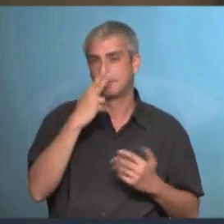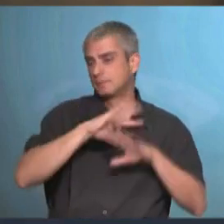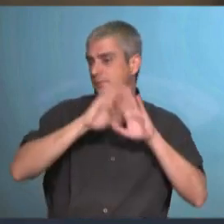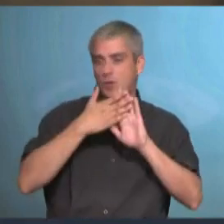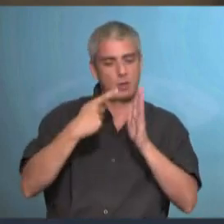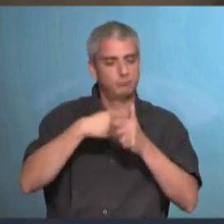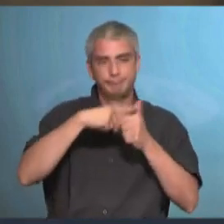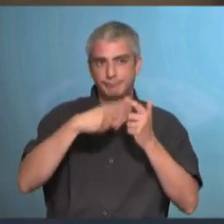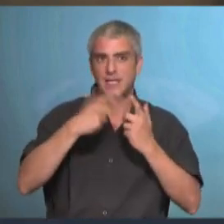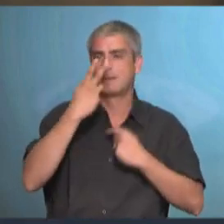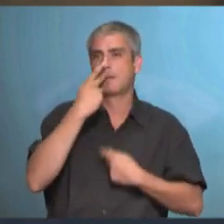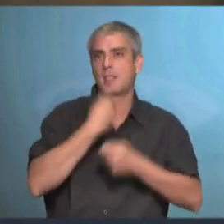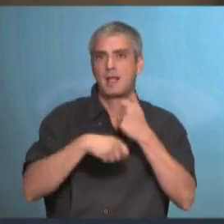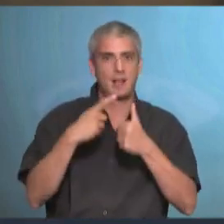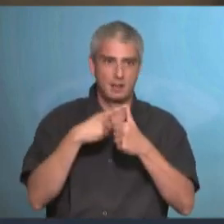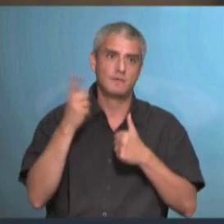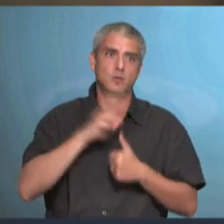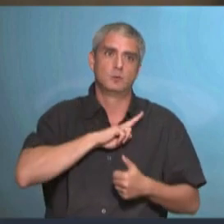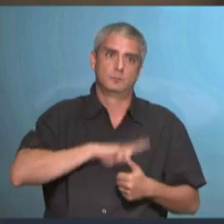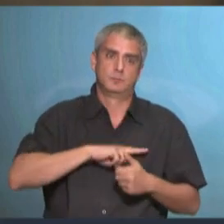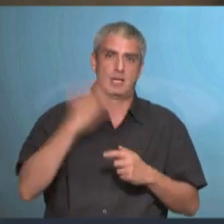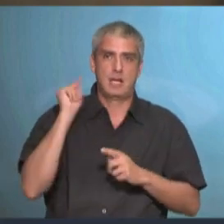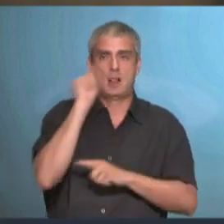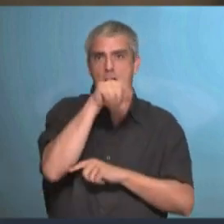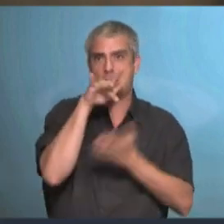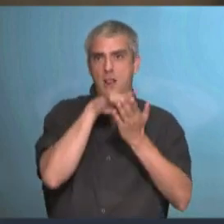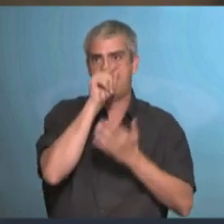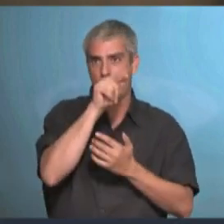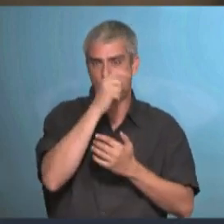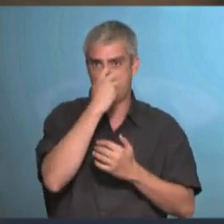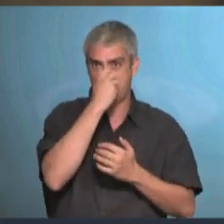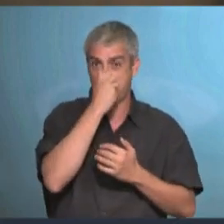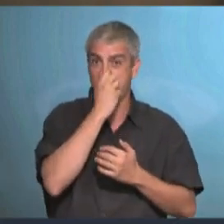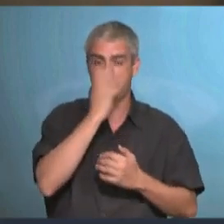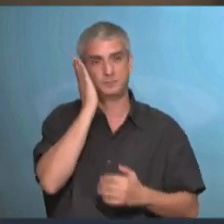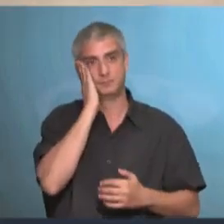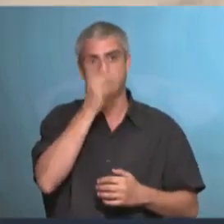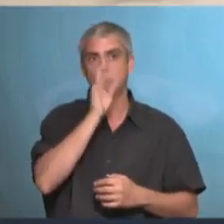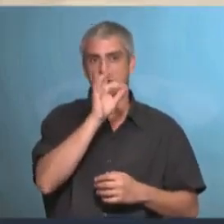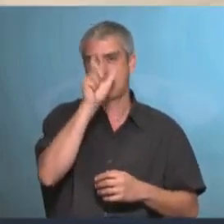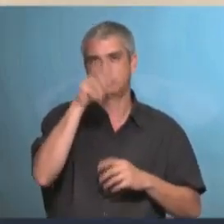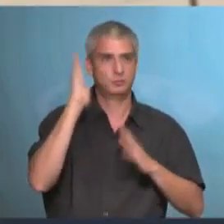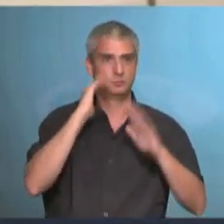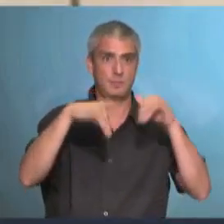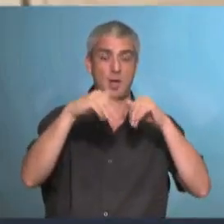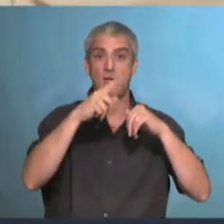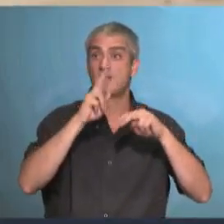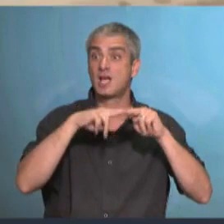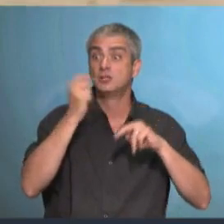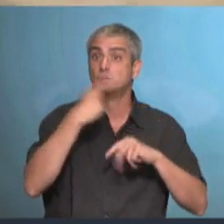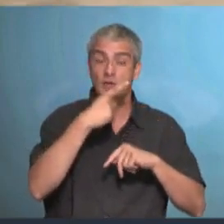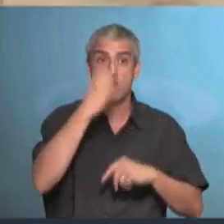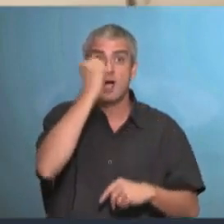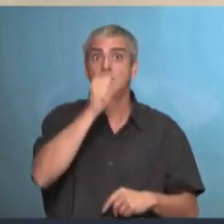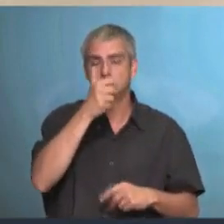גם מבחינה כלכלית, ולכן הוא נאלץ היה להגיע לאותו מקום, לאותו הוסטל של דרי רחוב. שבוע לאחר הרצח הראשון